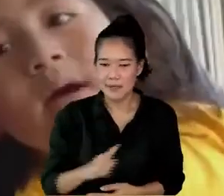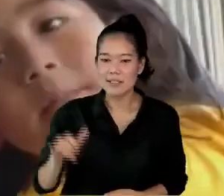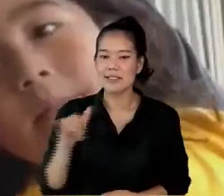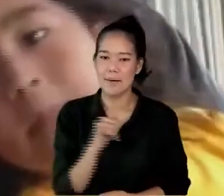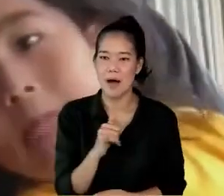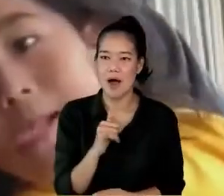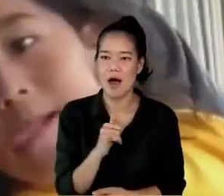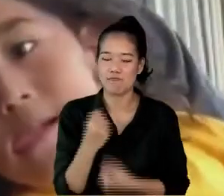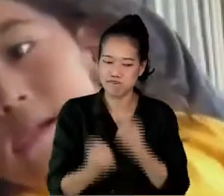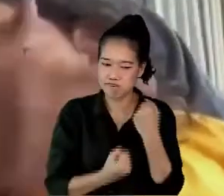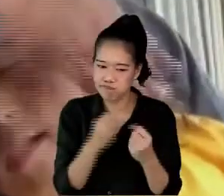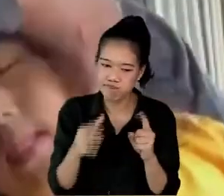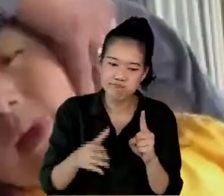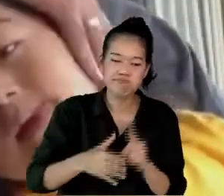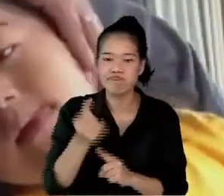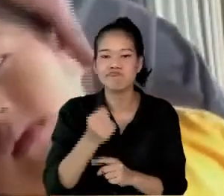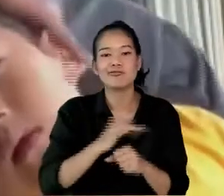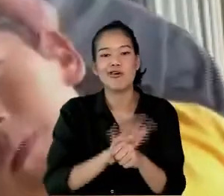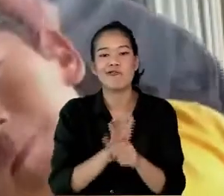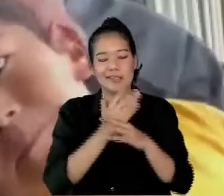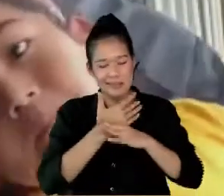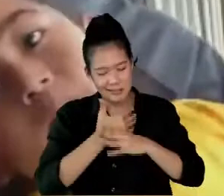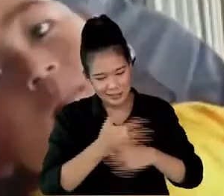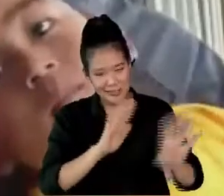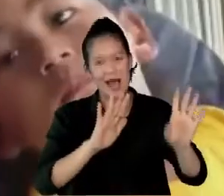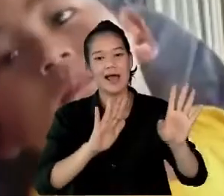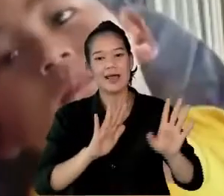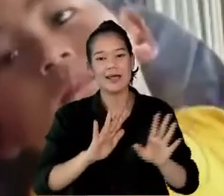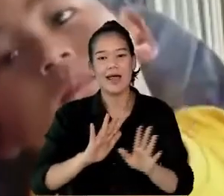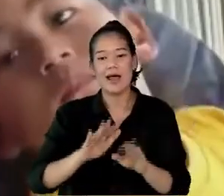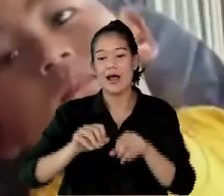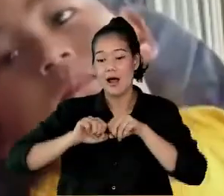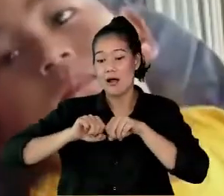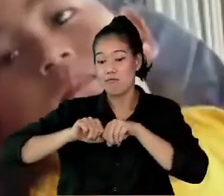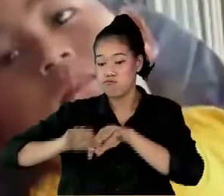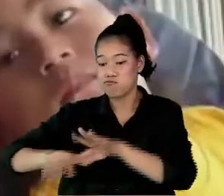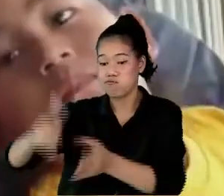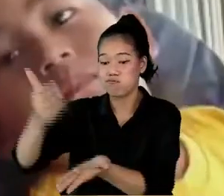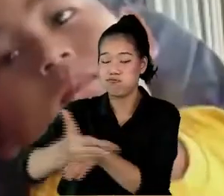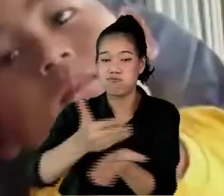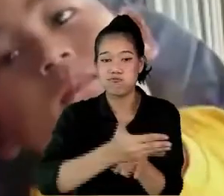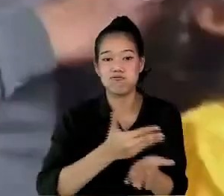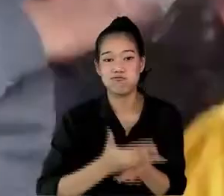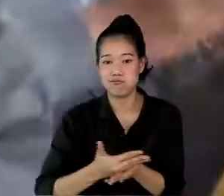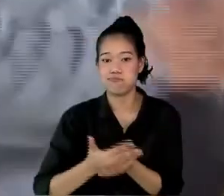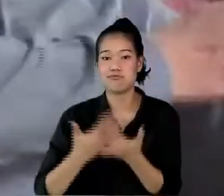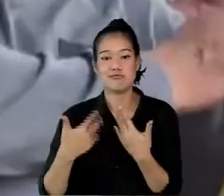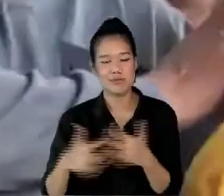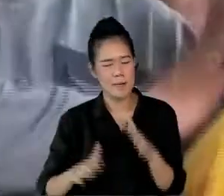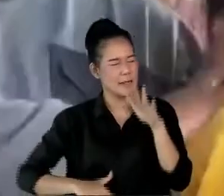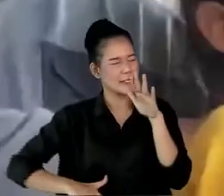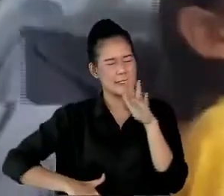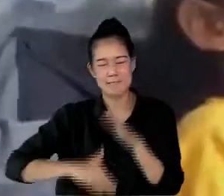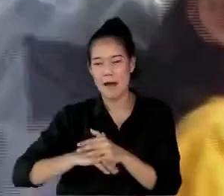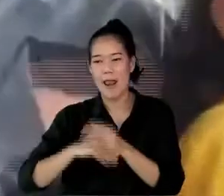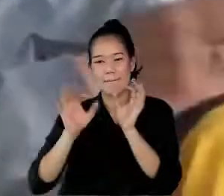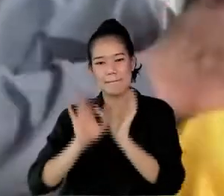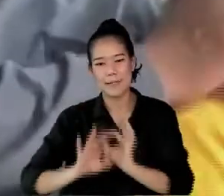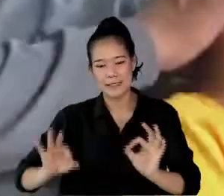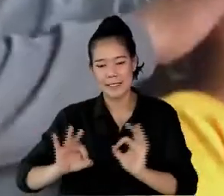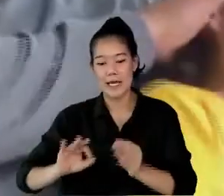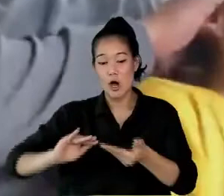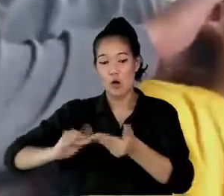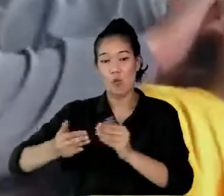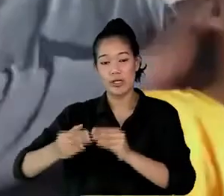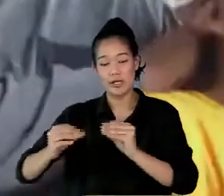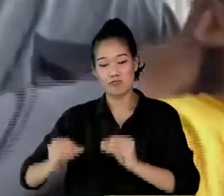supaya pandemi ini cepat selesai, penularan bisa ditekan, tekan semaksimal mungkin, herd immunity